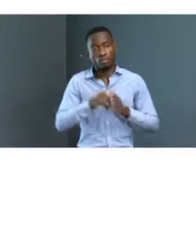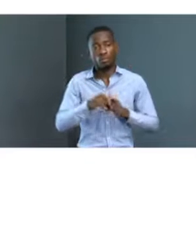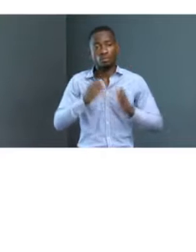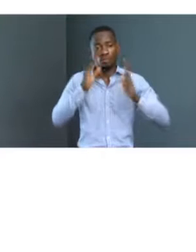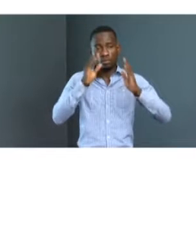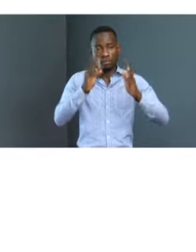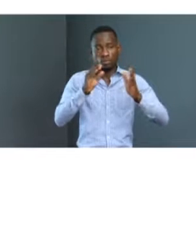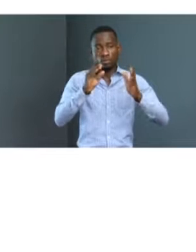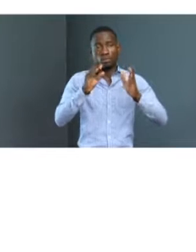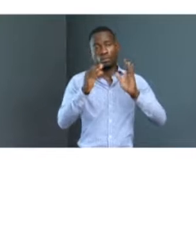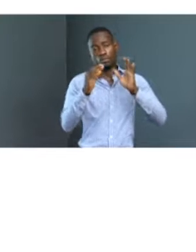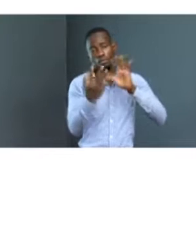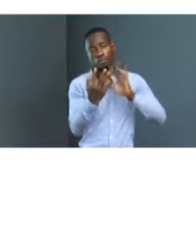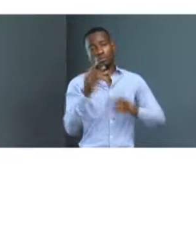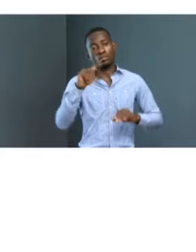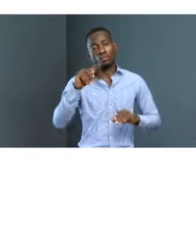poste télé,